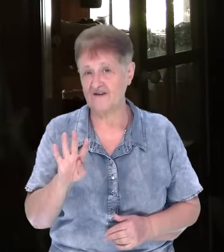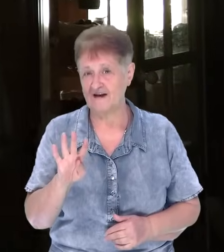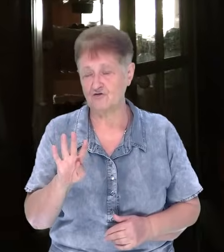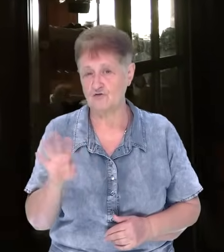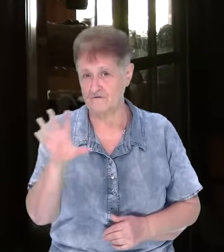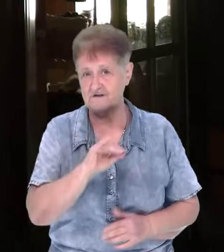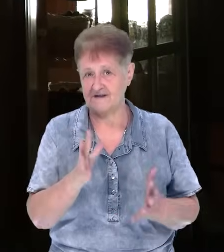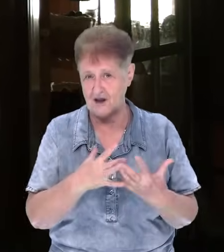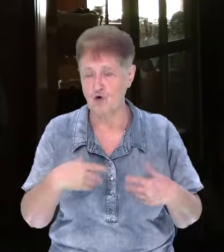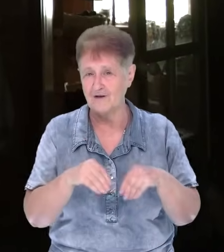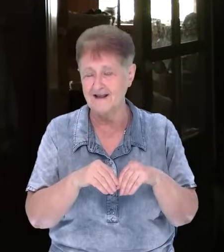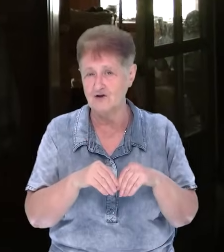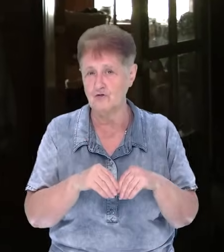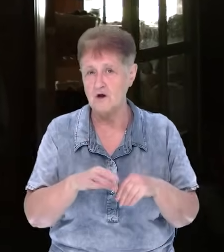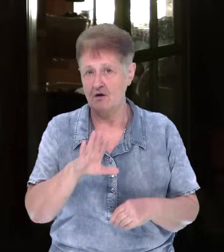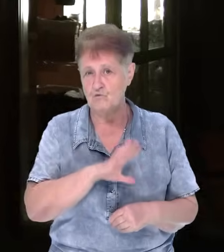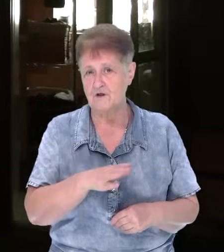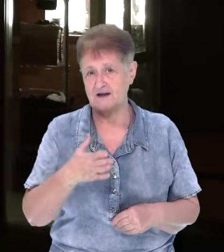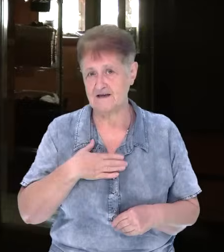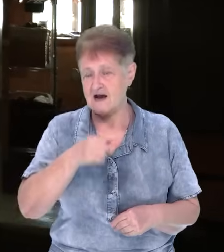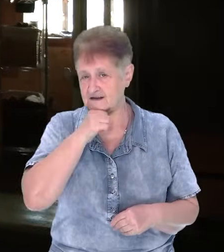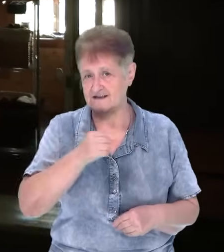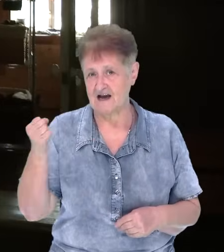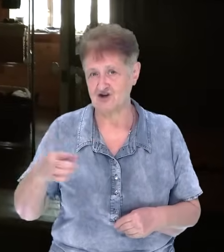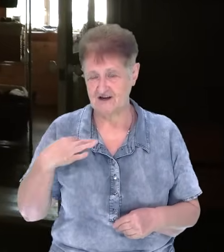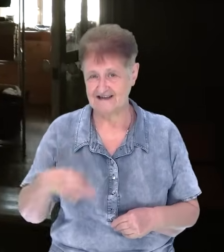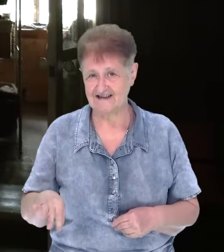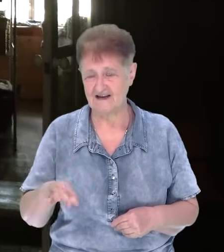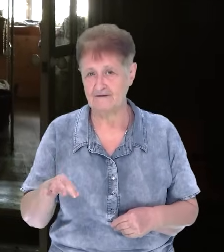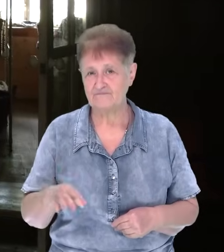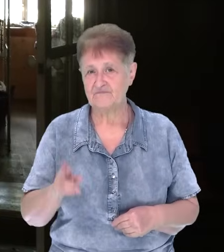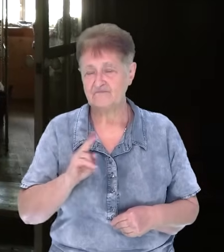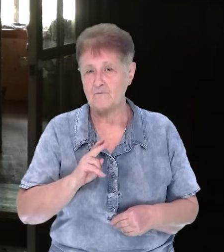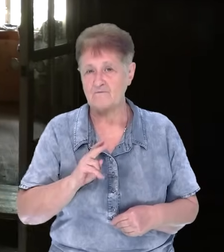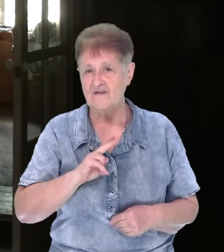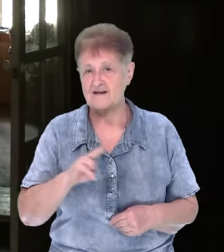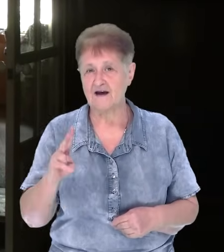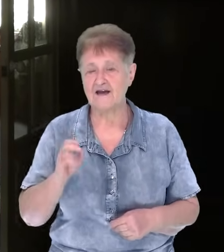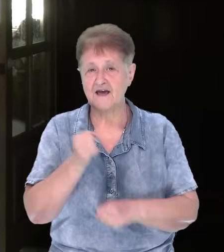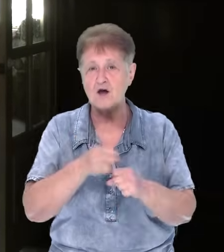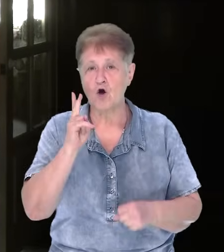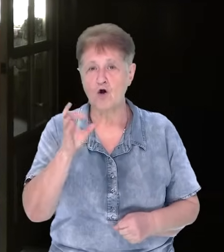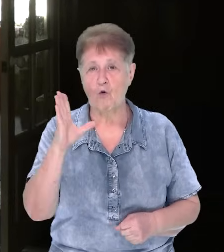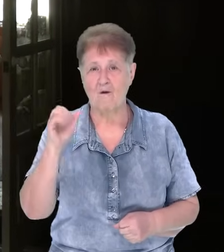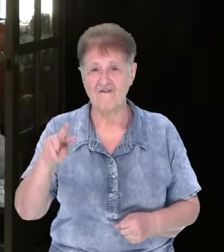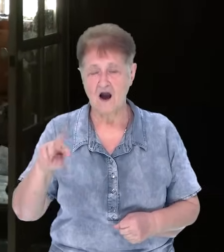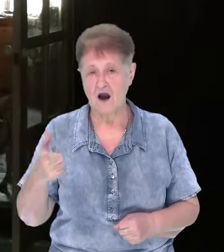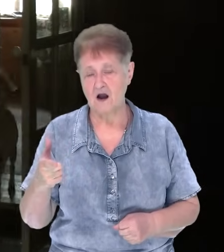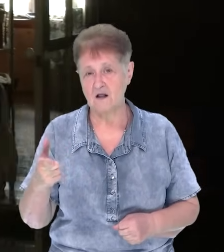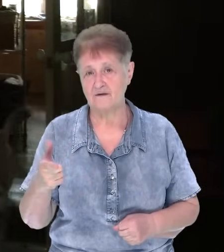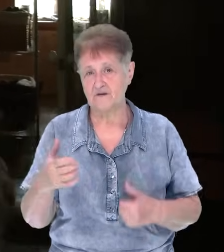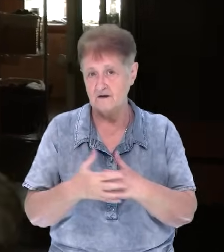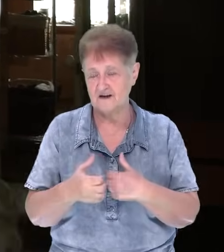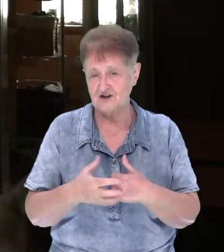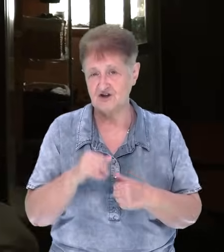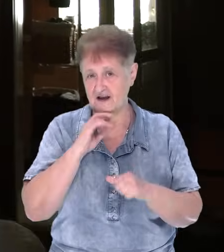всією родиною в той час ми були вдвох, я і мій старший син, який коваль, і кішка, і